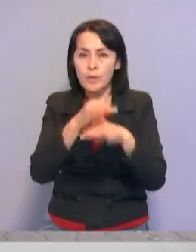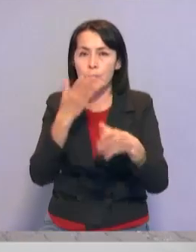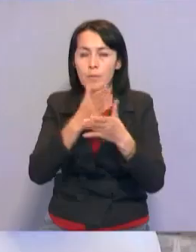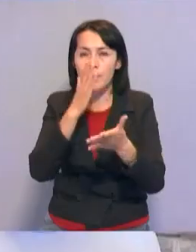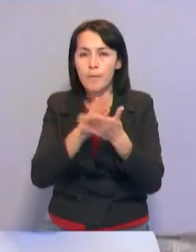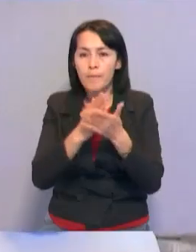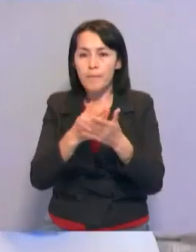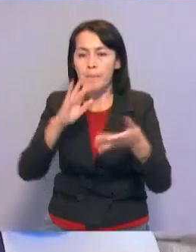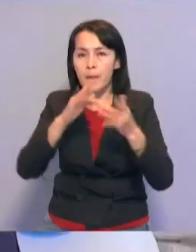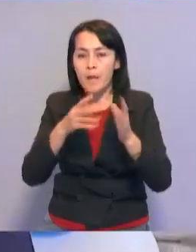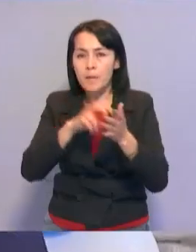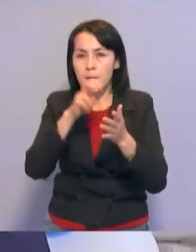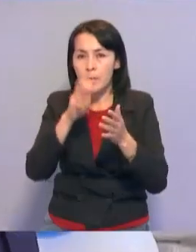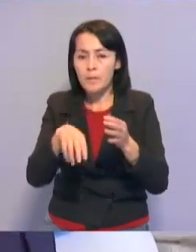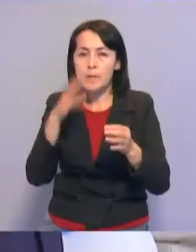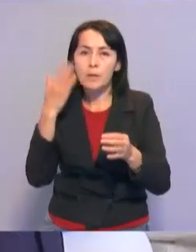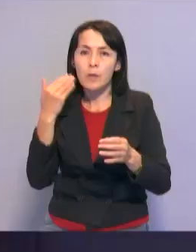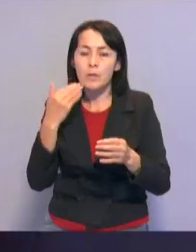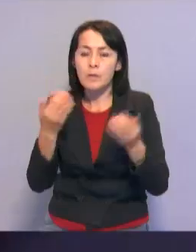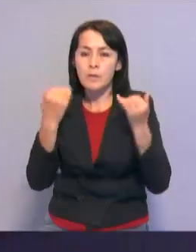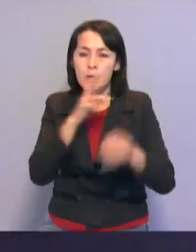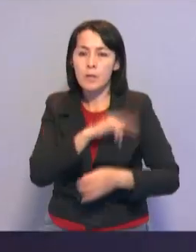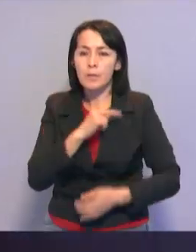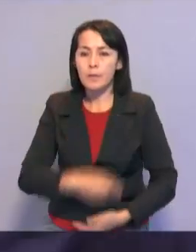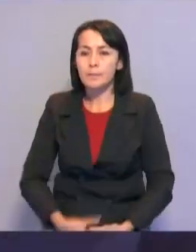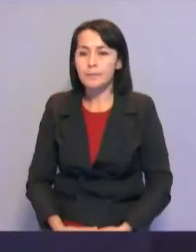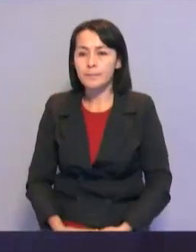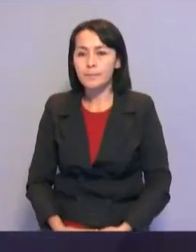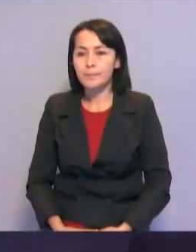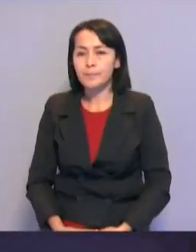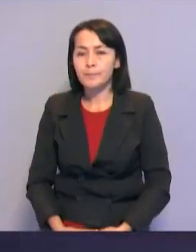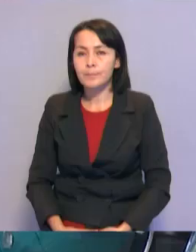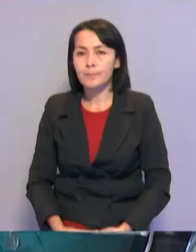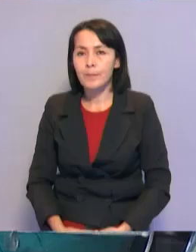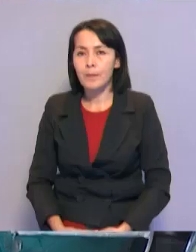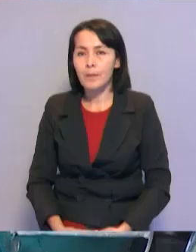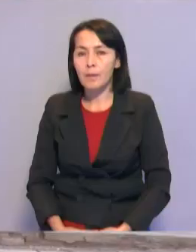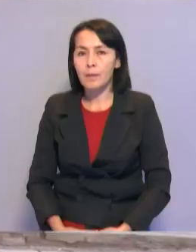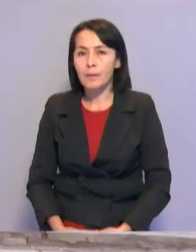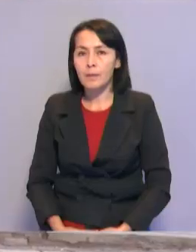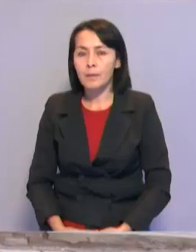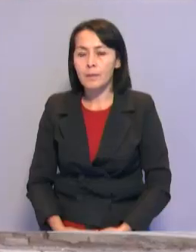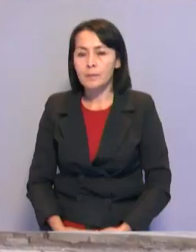служба, а система «Электронное письмо» значительно упростила процесс обмена информацией. Нургис Абдижалелов, Алмаз Анабекулы, новости.